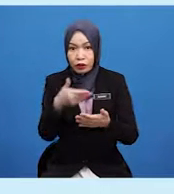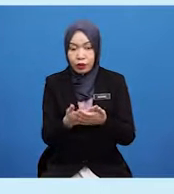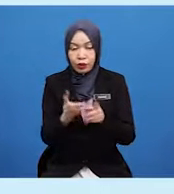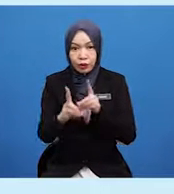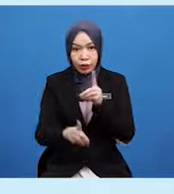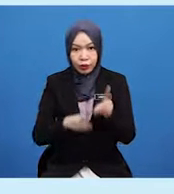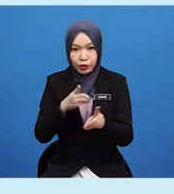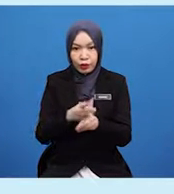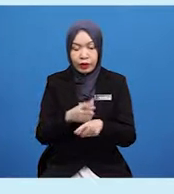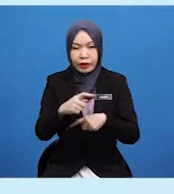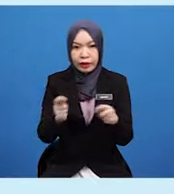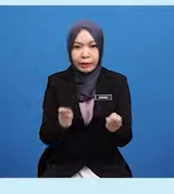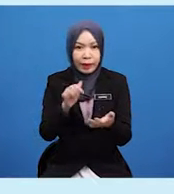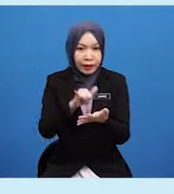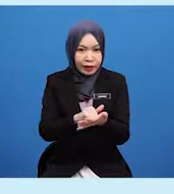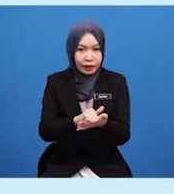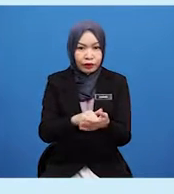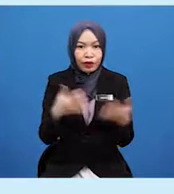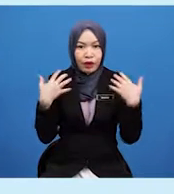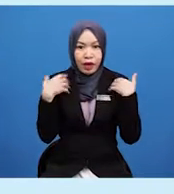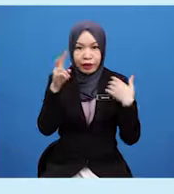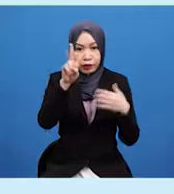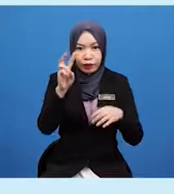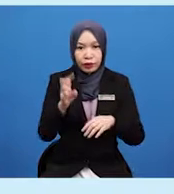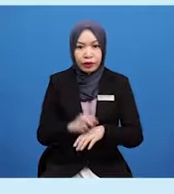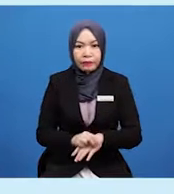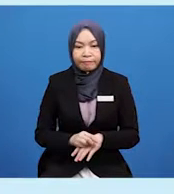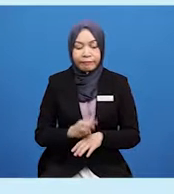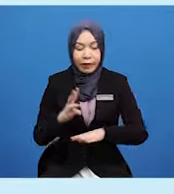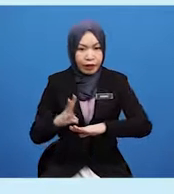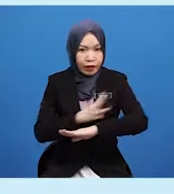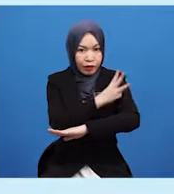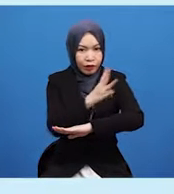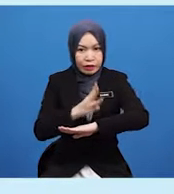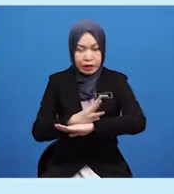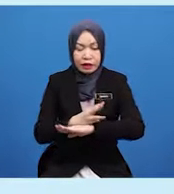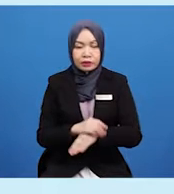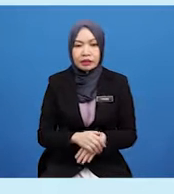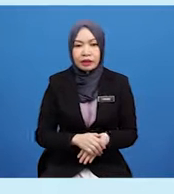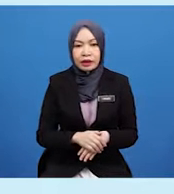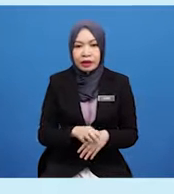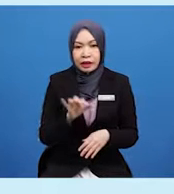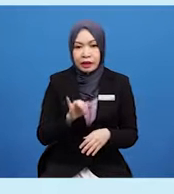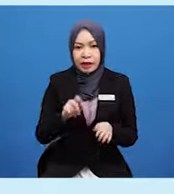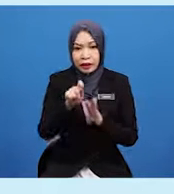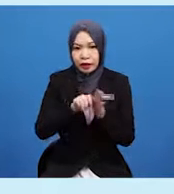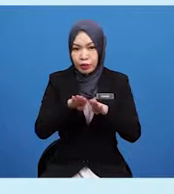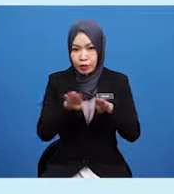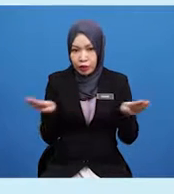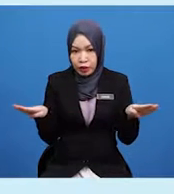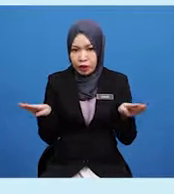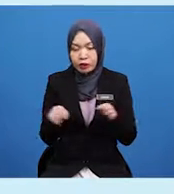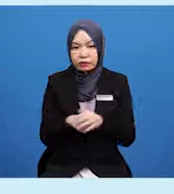tersebut didapati bertumpu di dua kawasan yaitu di kawasan terdedah seperti lembah sungai